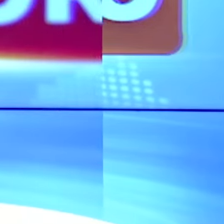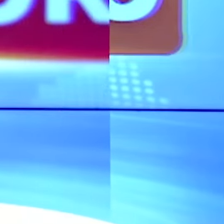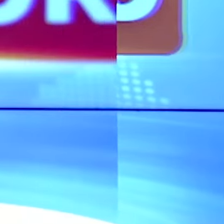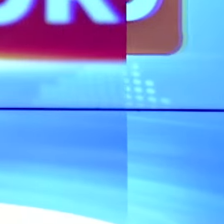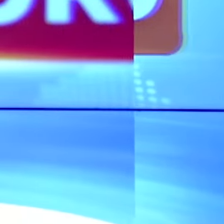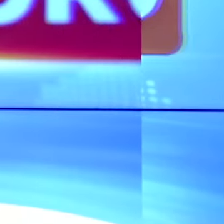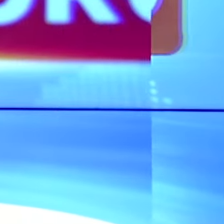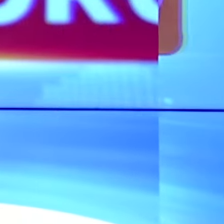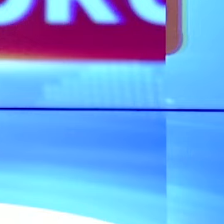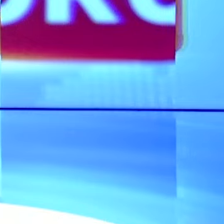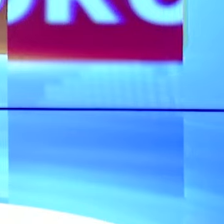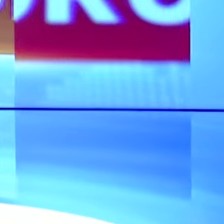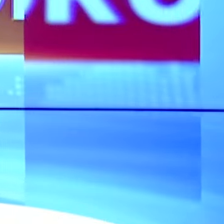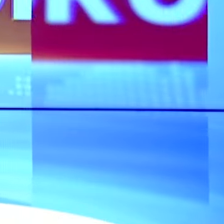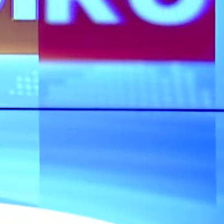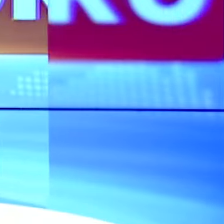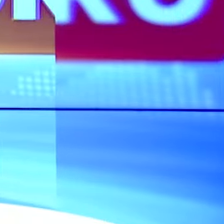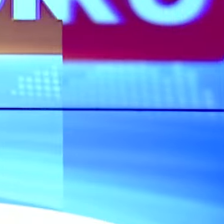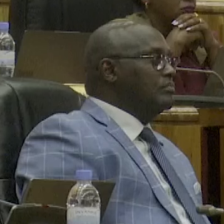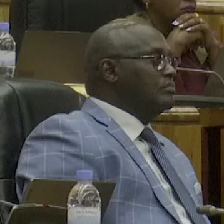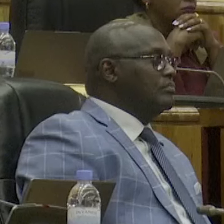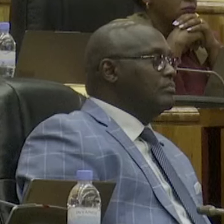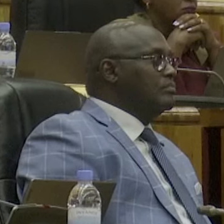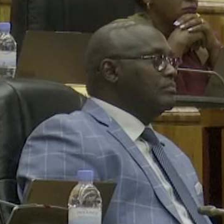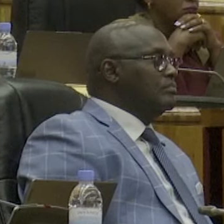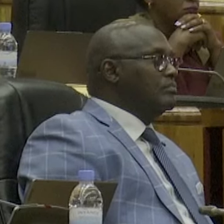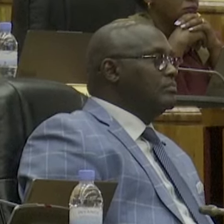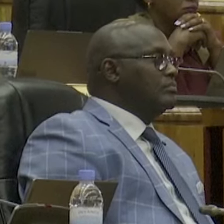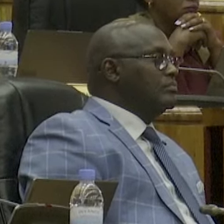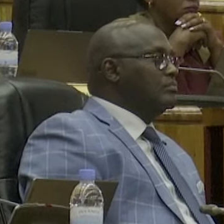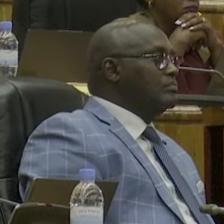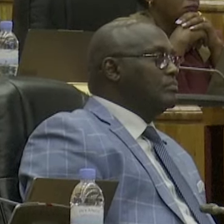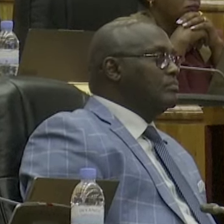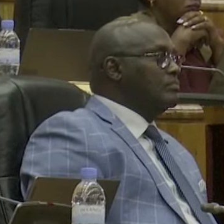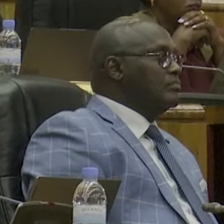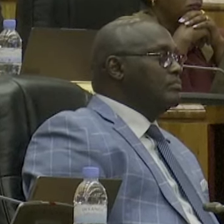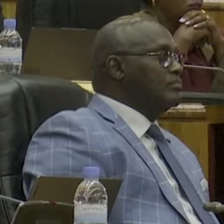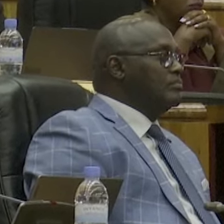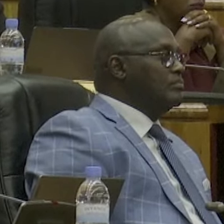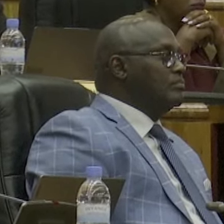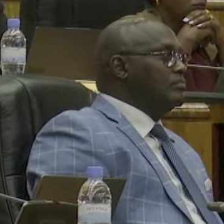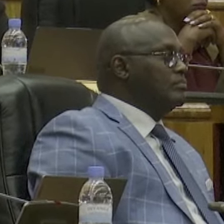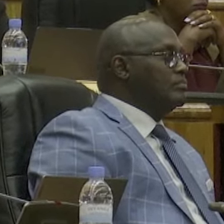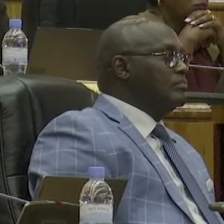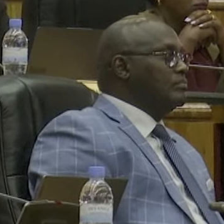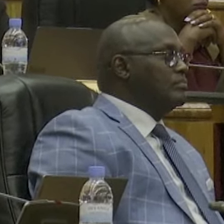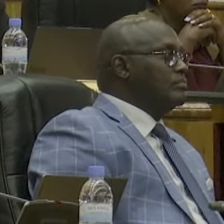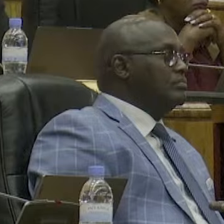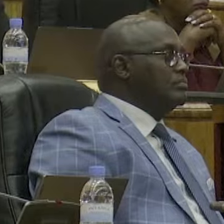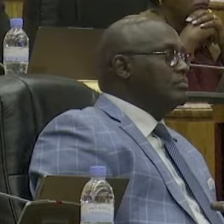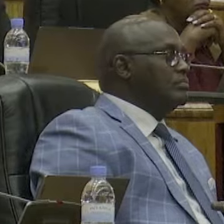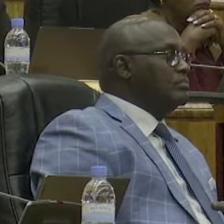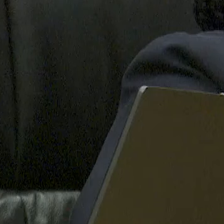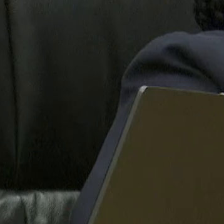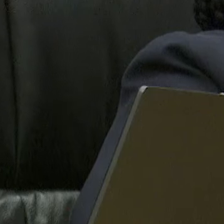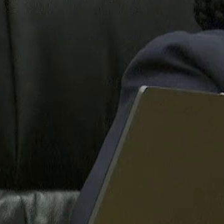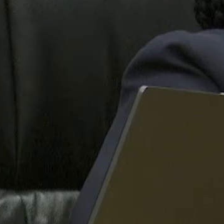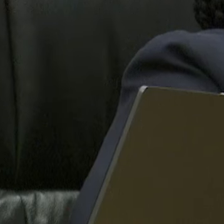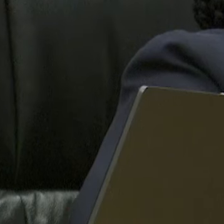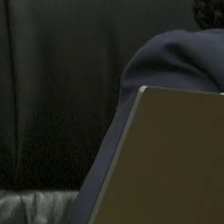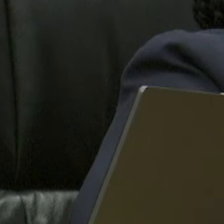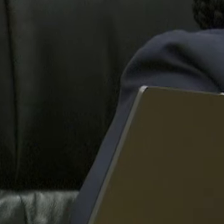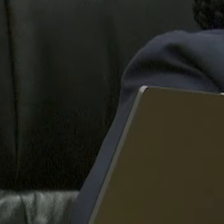manda baherutse gutorerwa mu kuri uyu munsi bakaba basuzumye ishingiro ry'umushinga w'itegeko